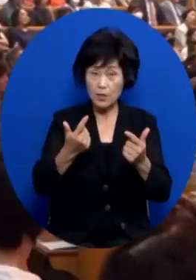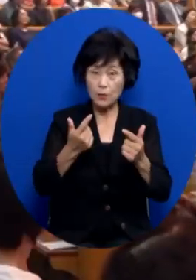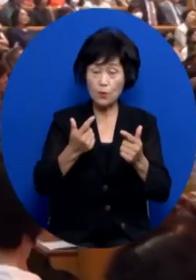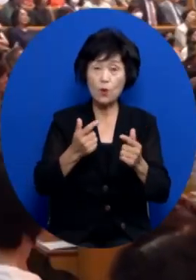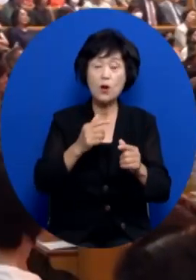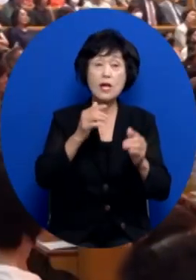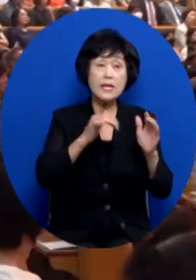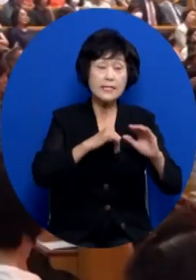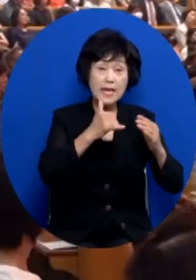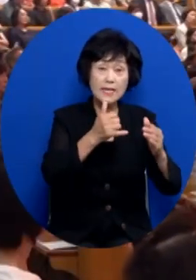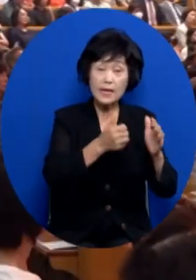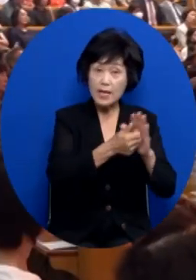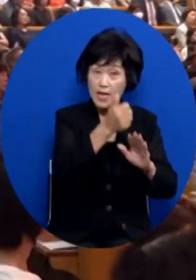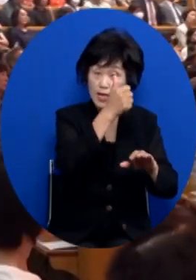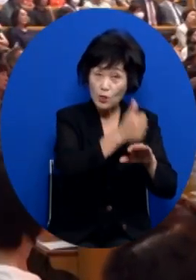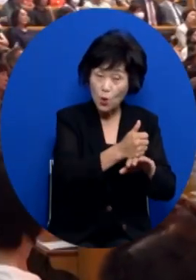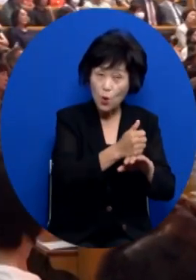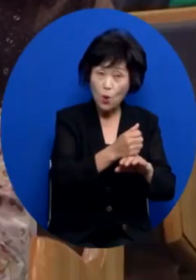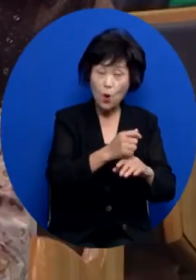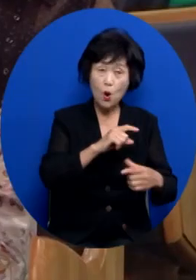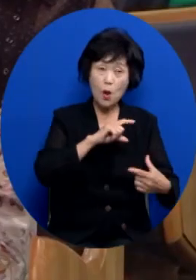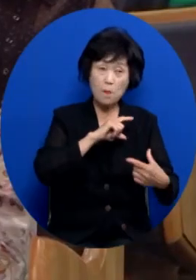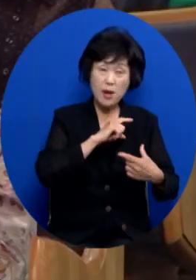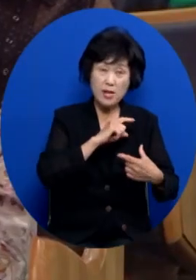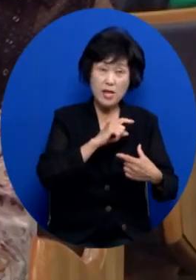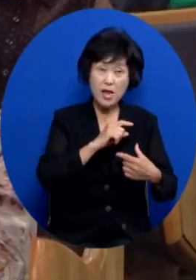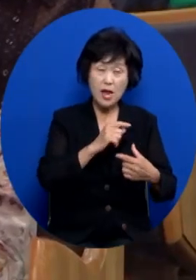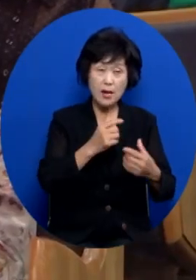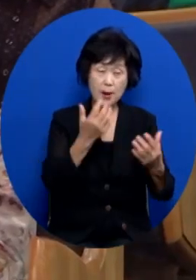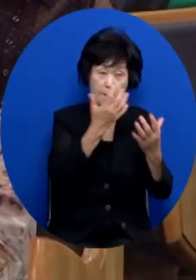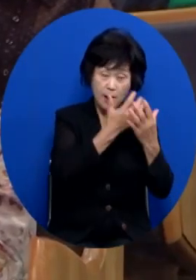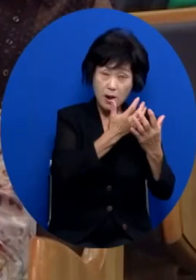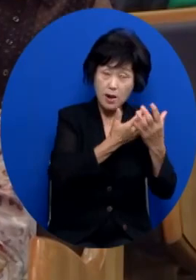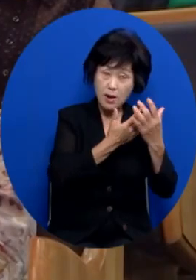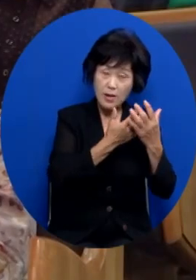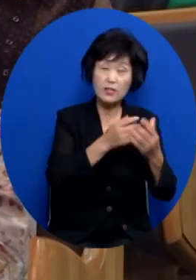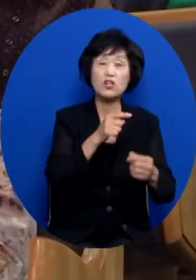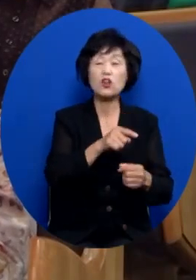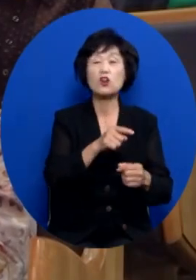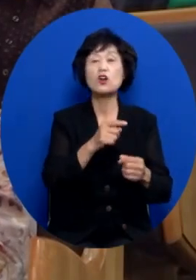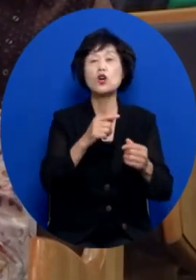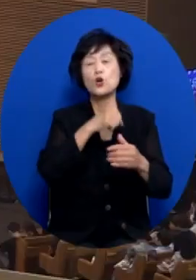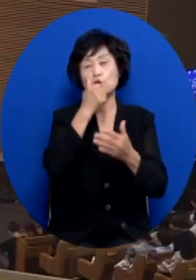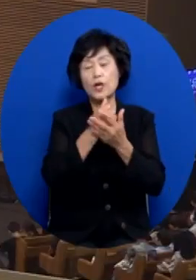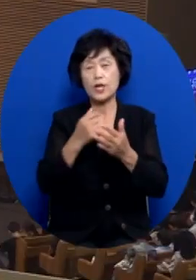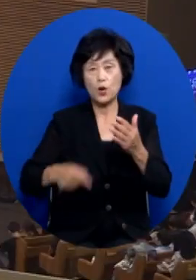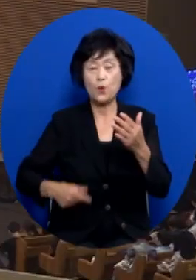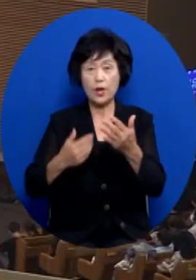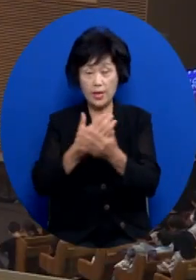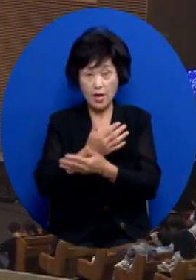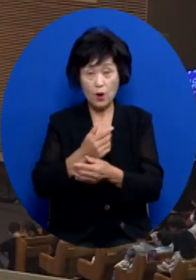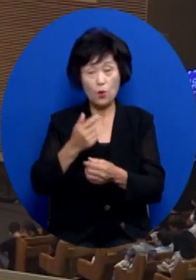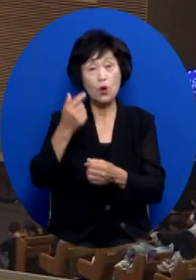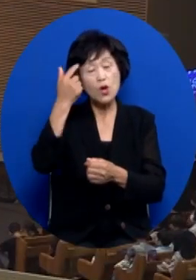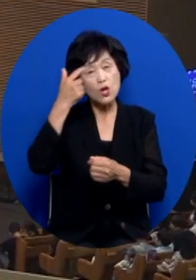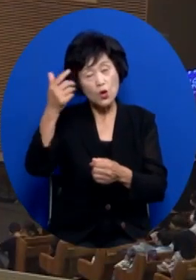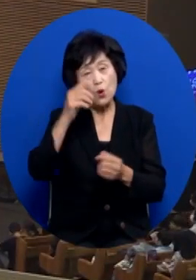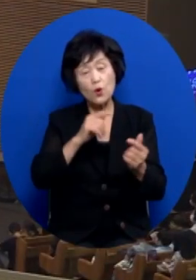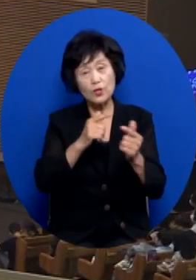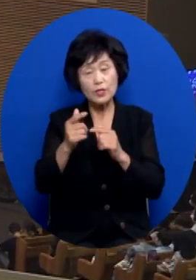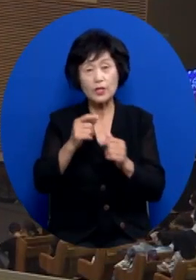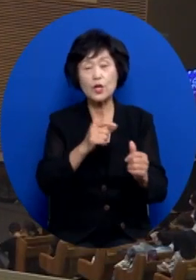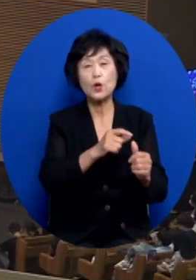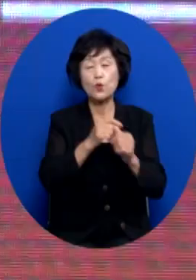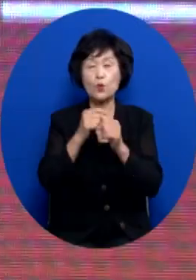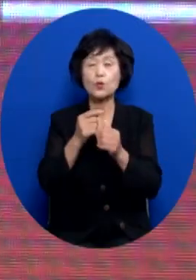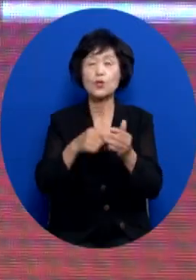세상의 성공과 명예를 쫓았던 죄를 회개했고 경건함과 영혼 구원의 소명을 감당하지 못했음을